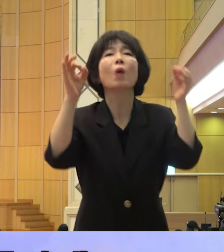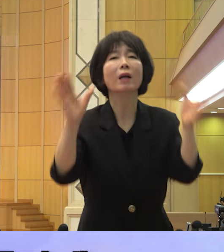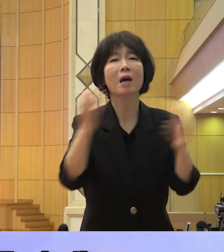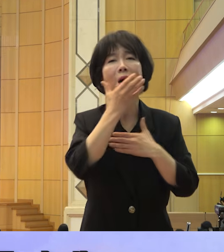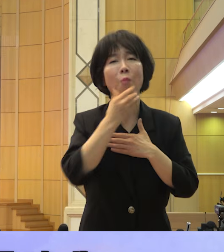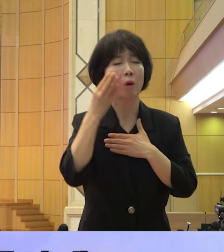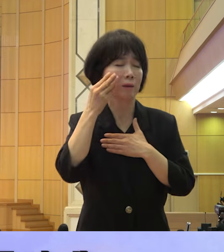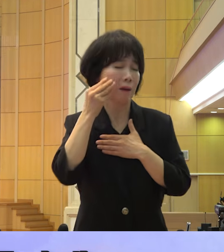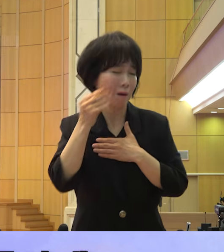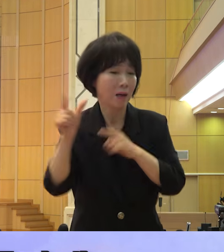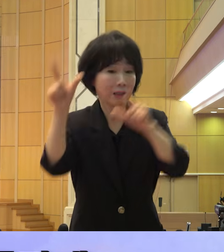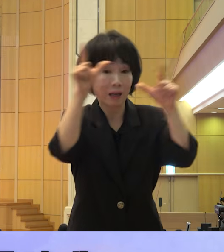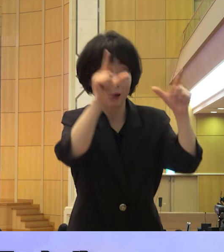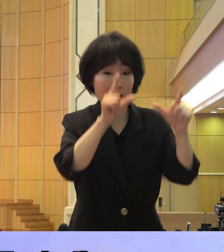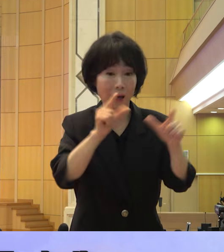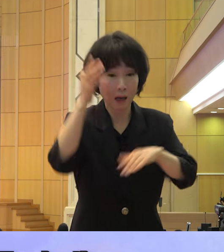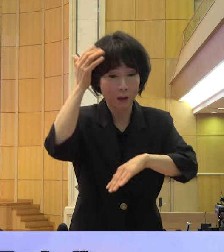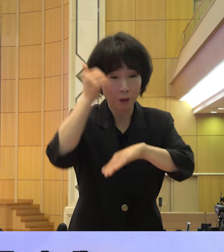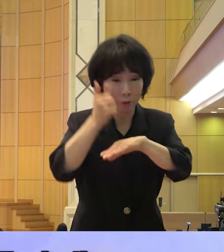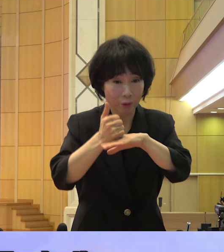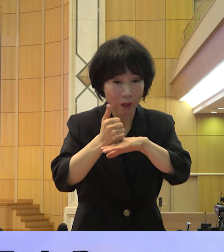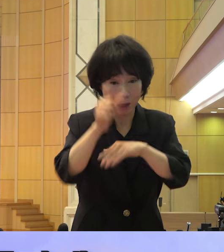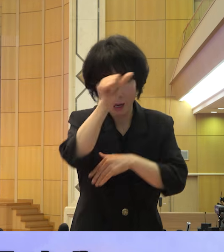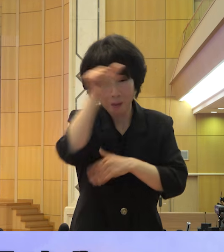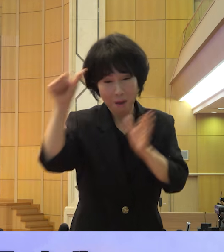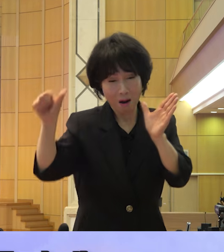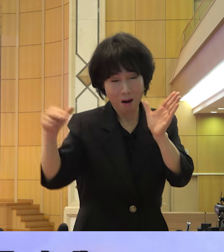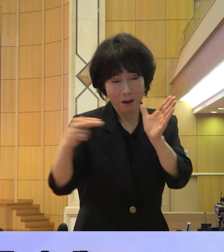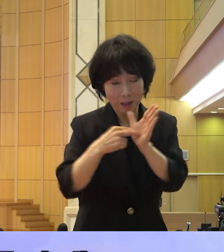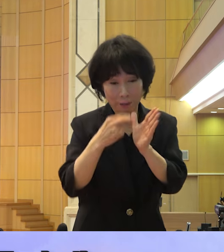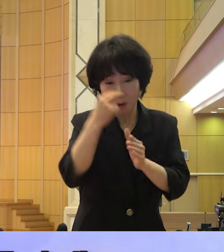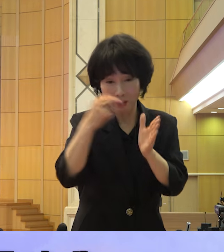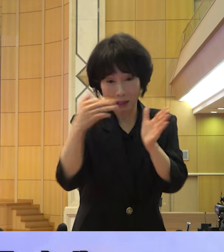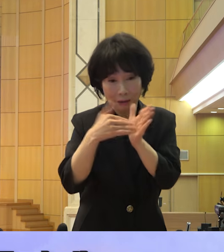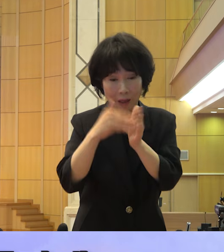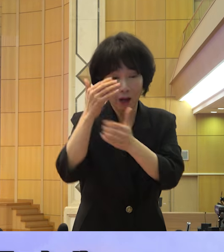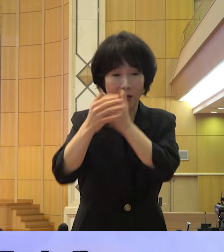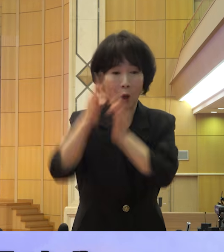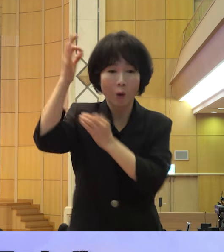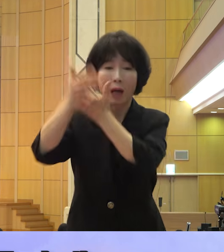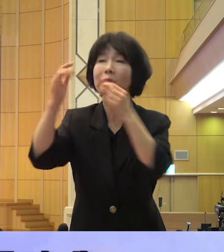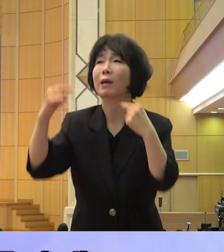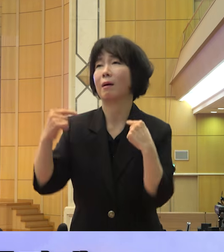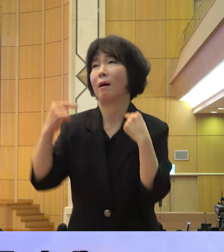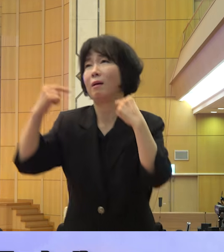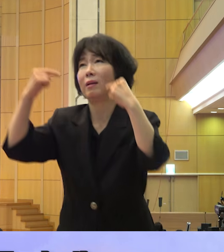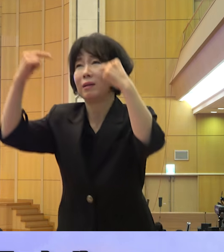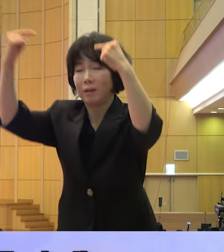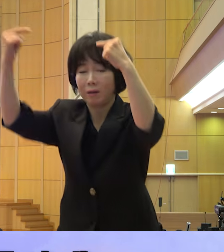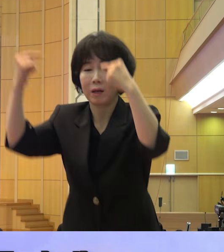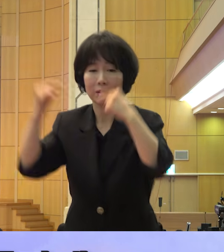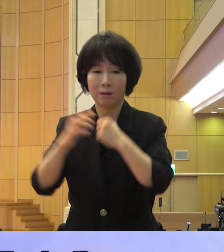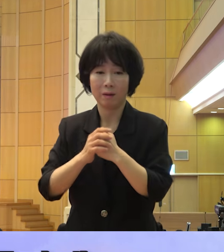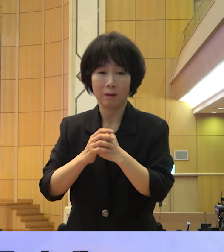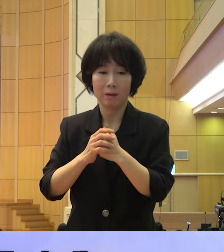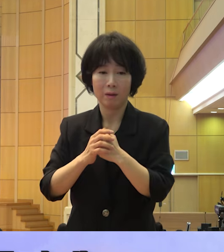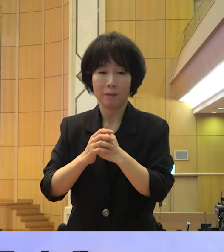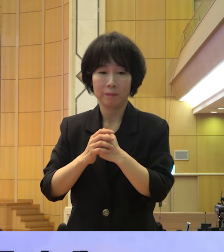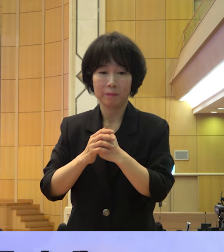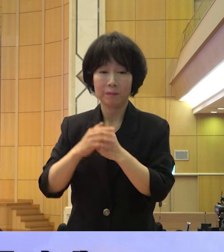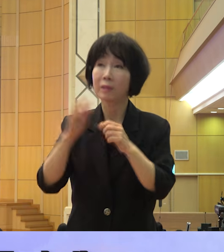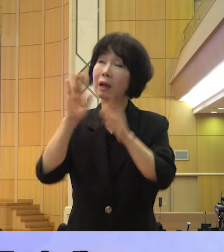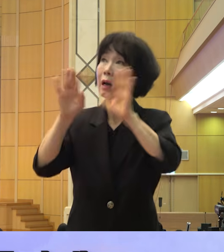동안에도 복되게 살다가 한평생이 끝나면 영원한 천국에서 이 땅에 살